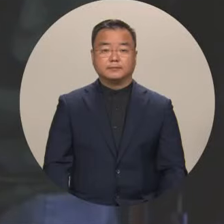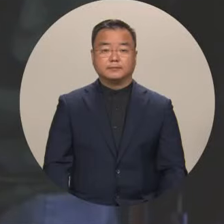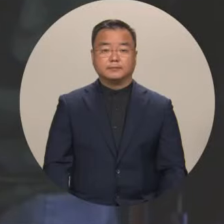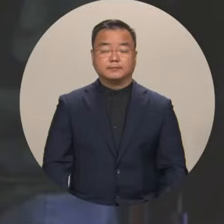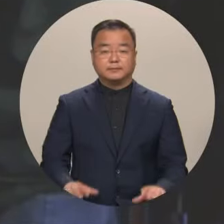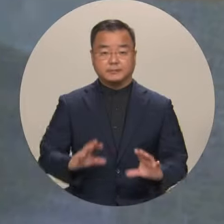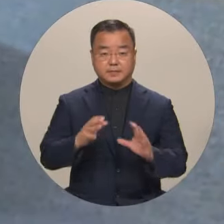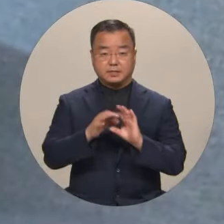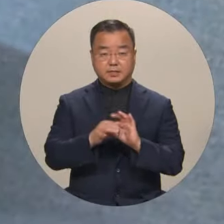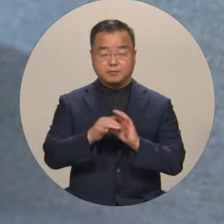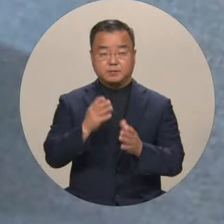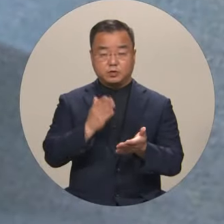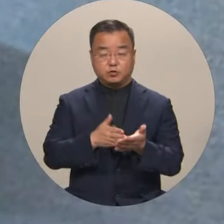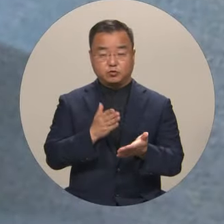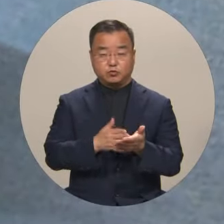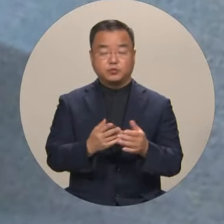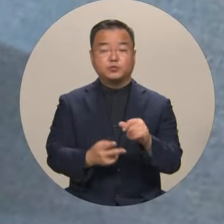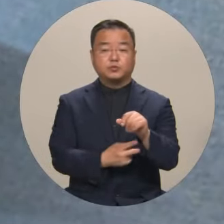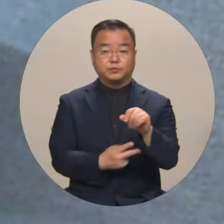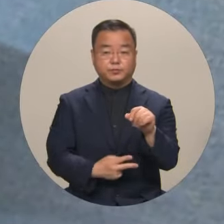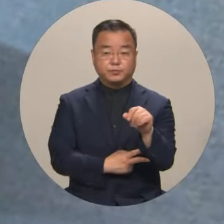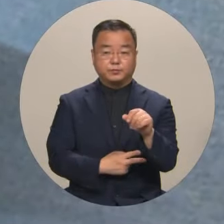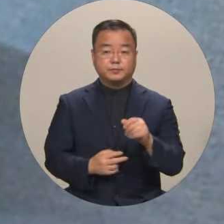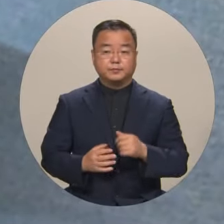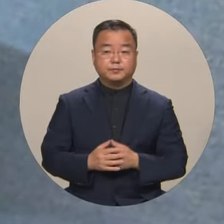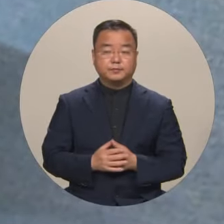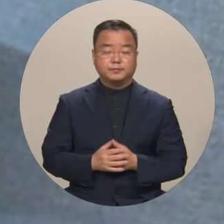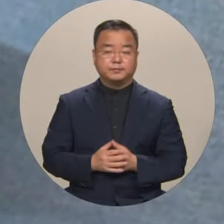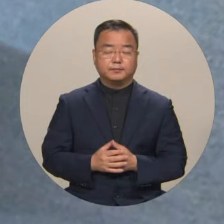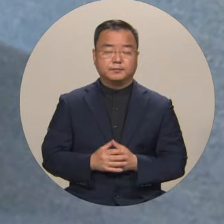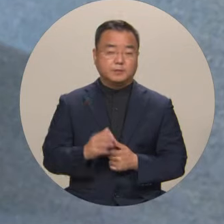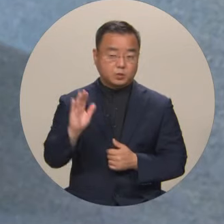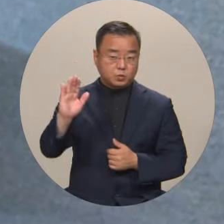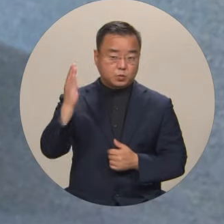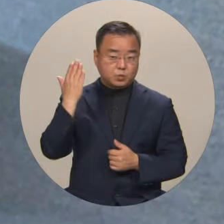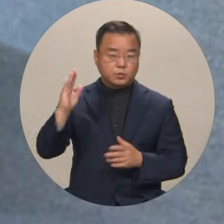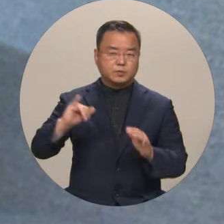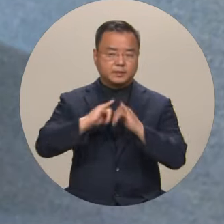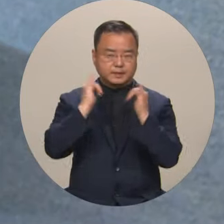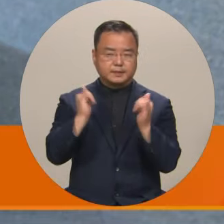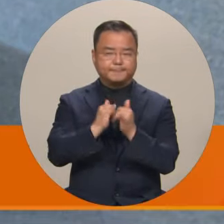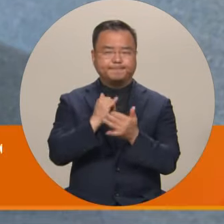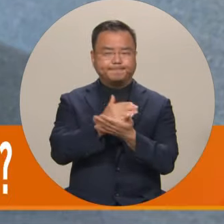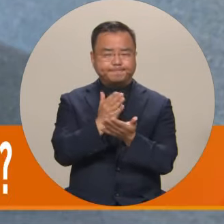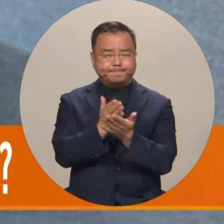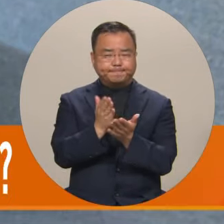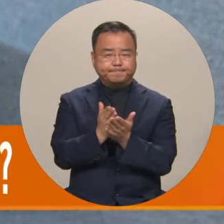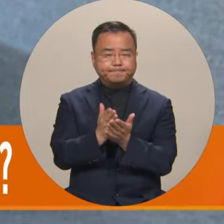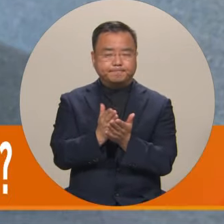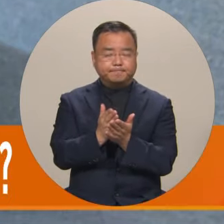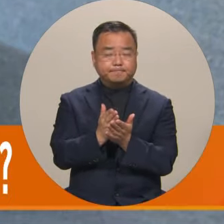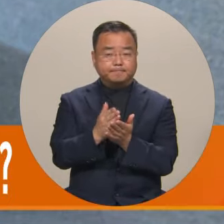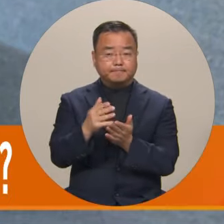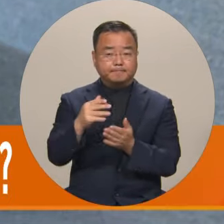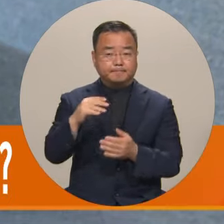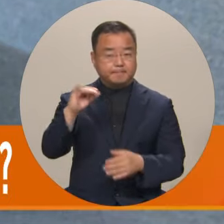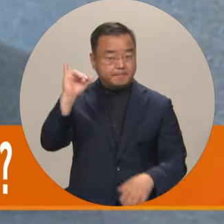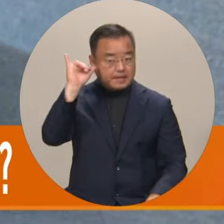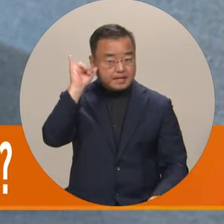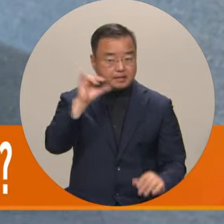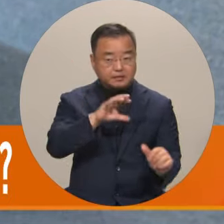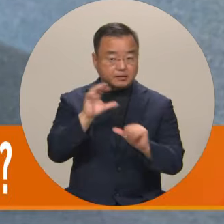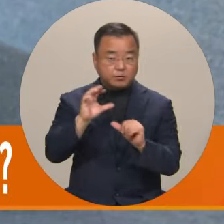세상을 연결하는 뉴스 뉴스 브릿지입니다 요즘 사회 각 분야에서 생성형 인공지능을 활용하는 사례가